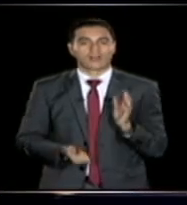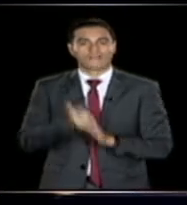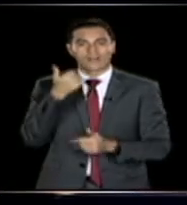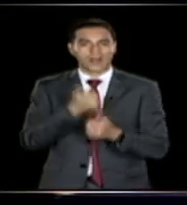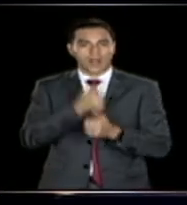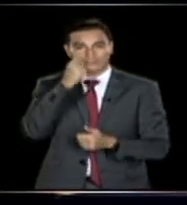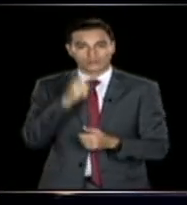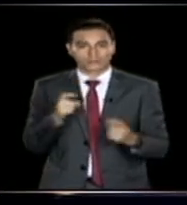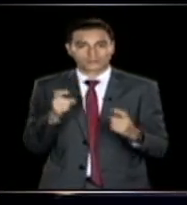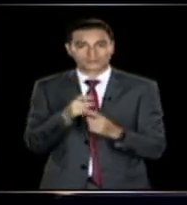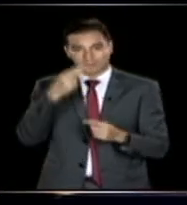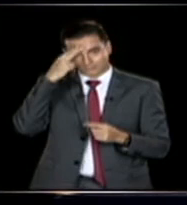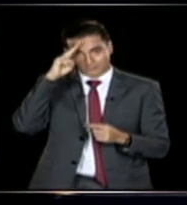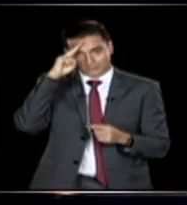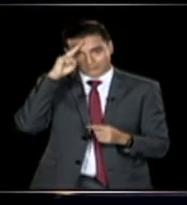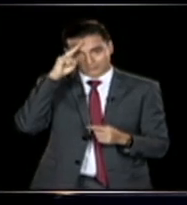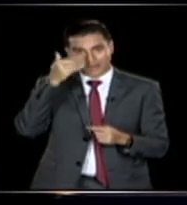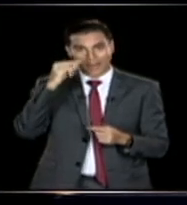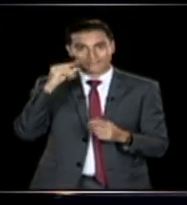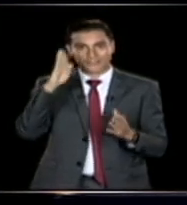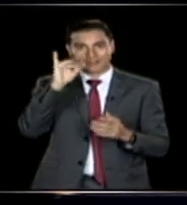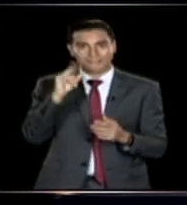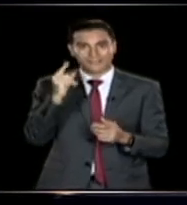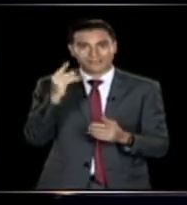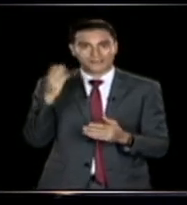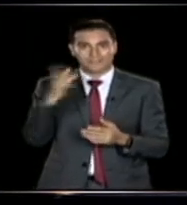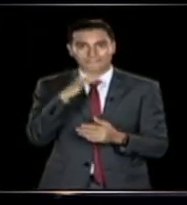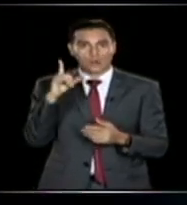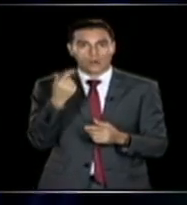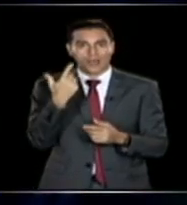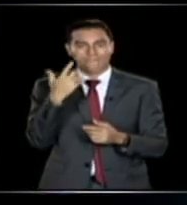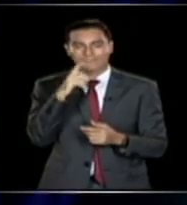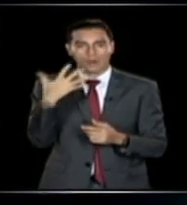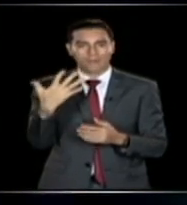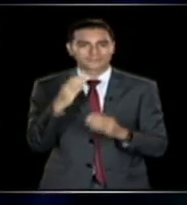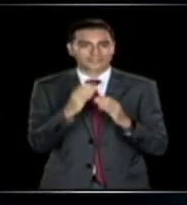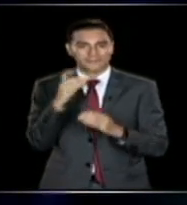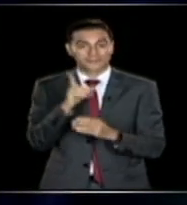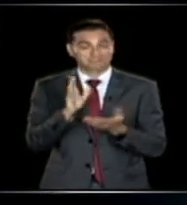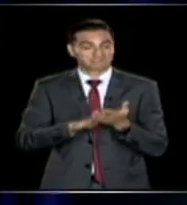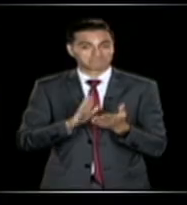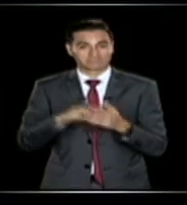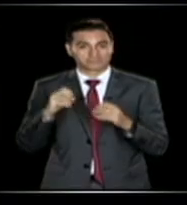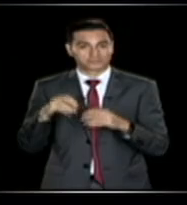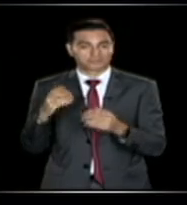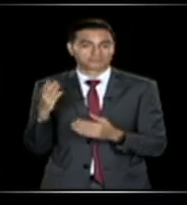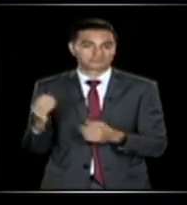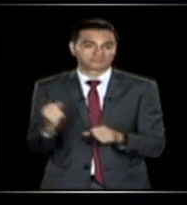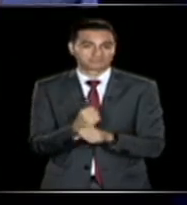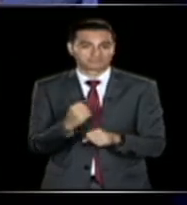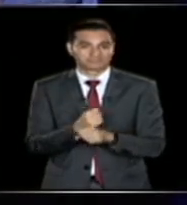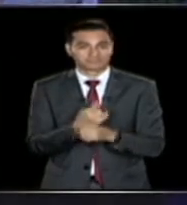أفضل لاعب في ماتش النهاردة أحمد سمير ب 105 نقطة، متألق. أحمد